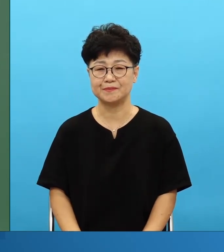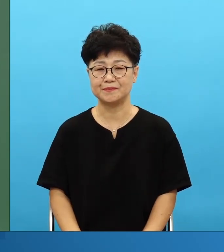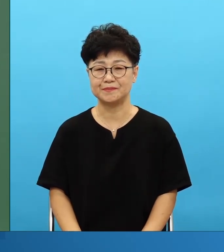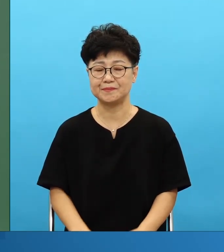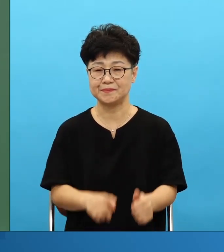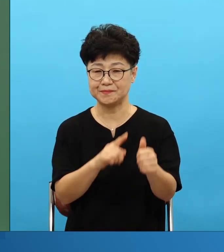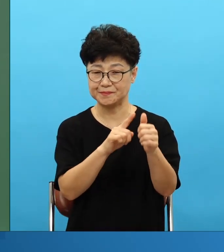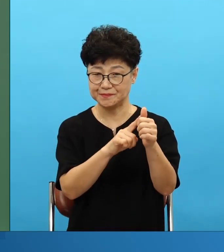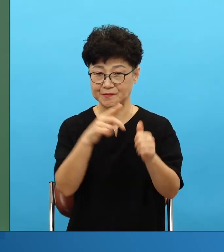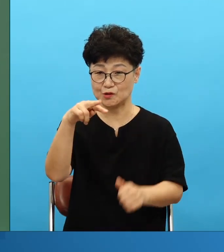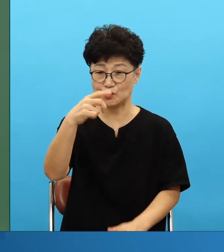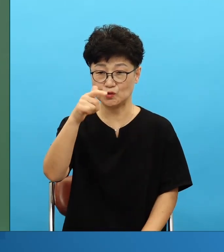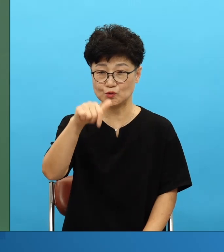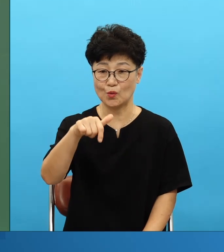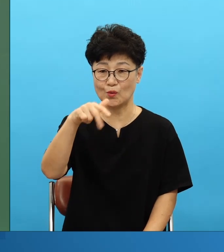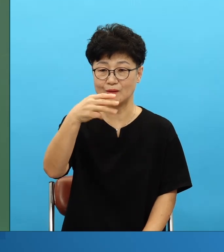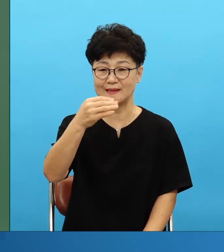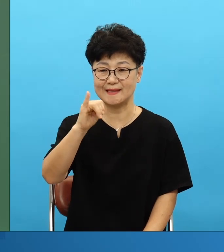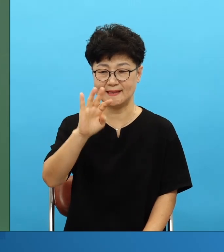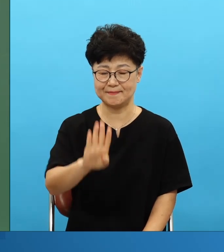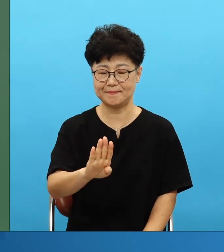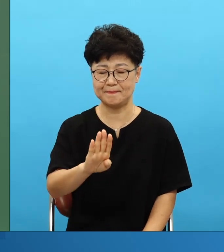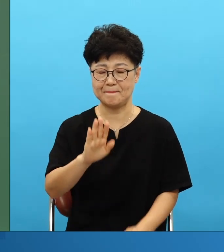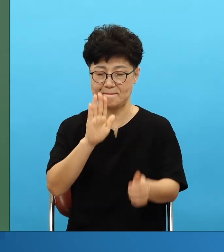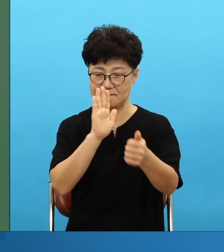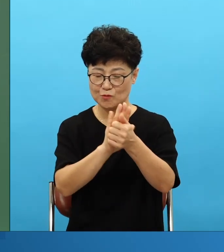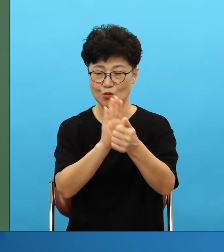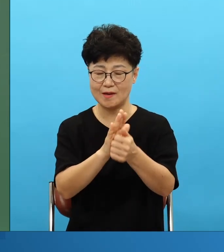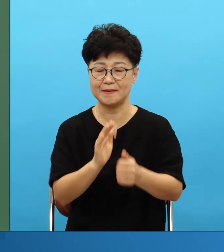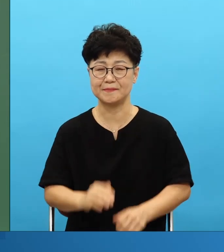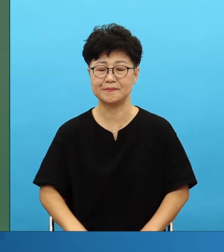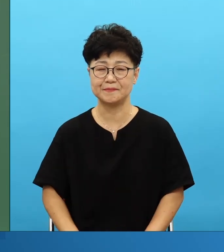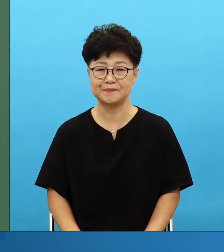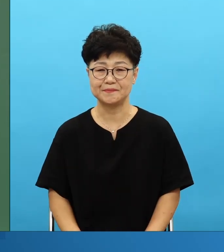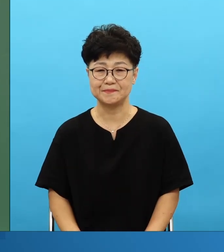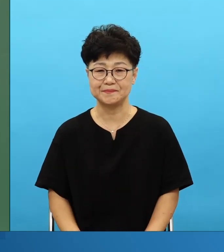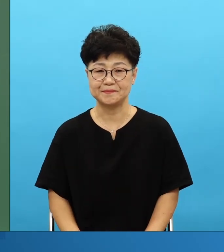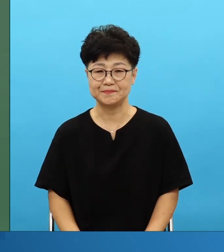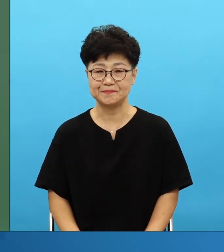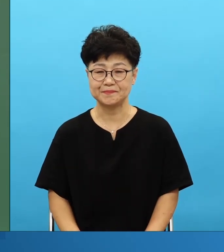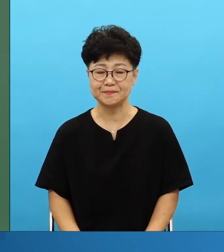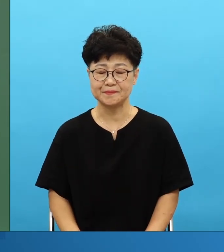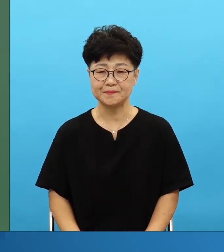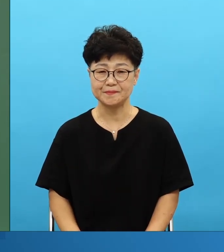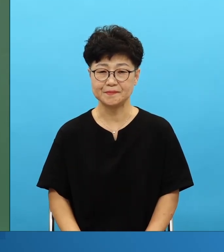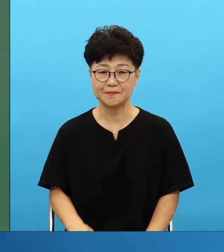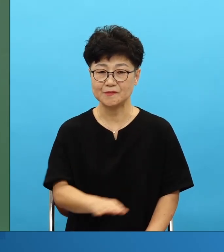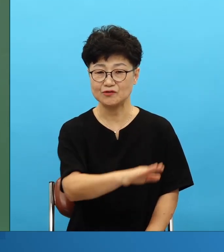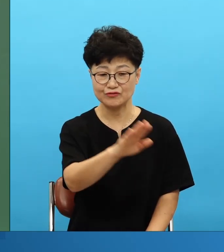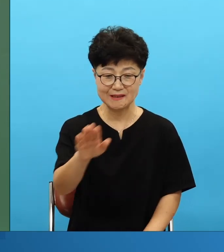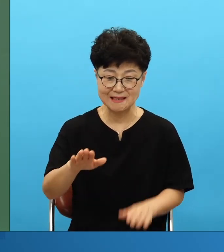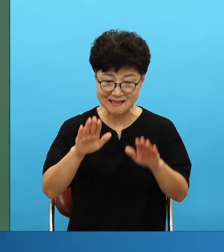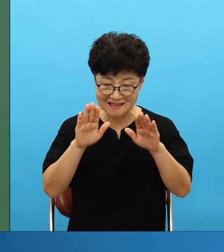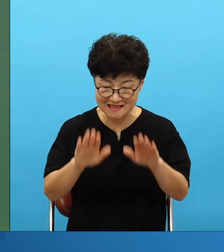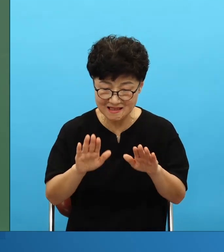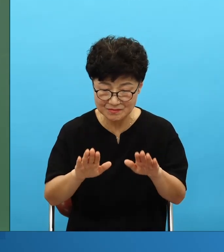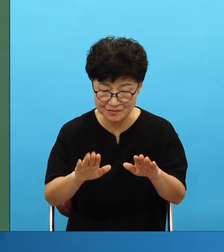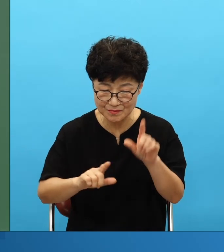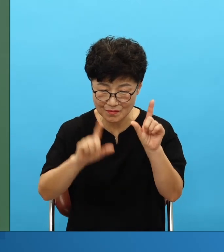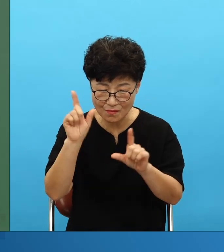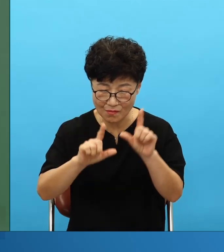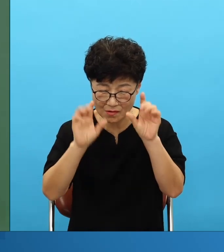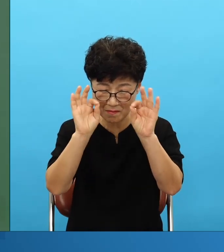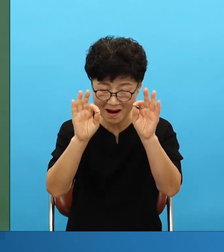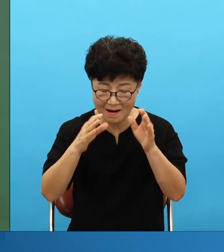그리고 반드시 우리는 현실을 보는 게 아닙니다. 현실만 보면 속아요. And absolutely, we're not just looking at the